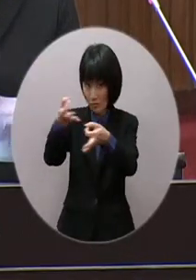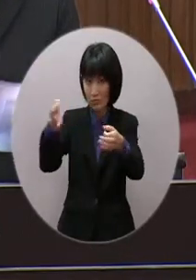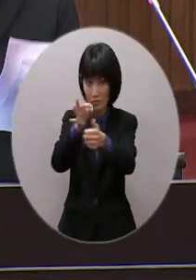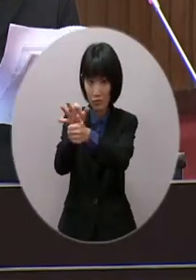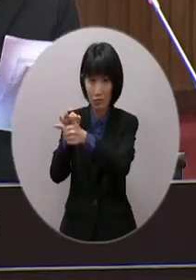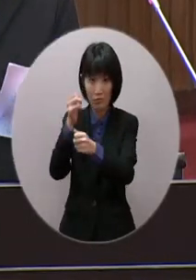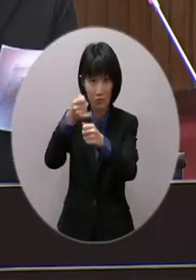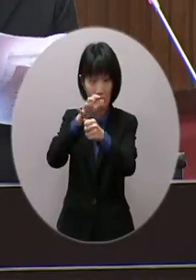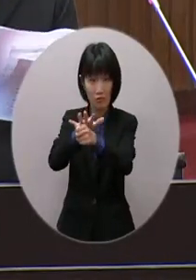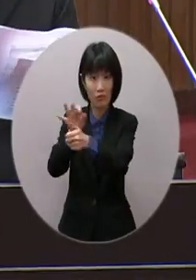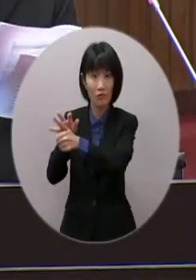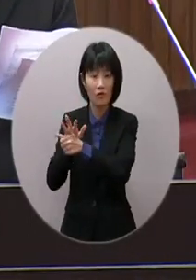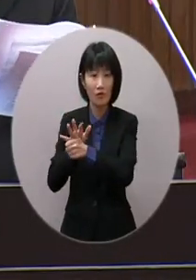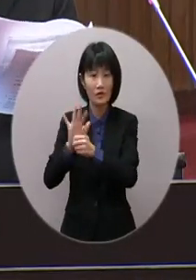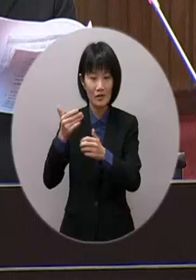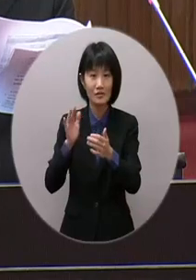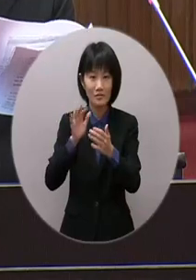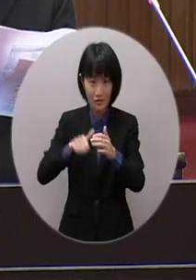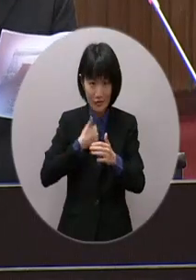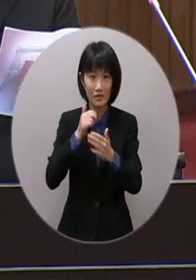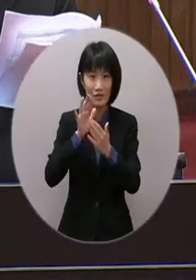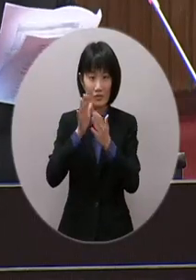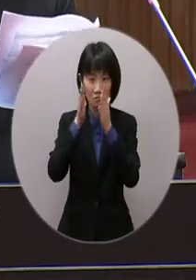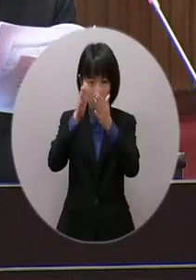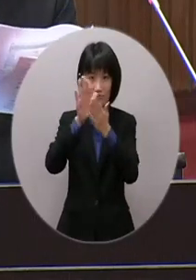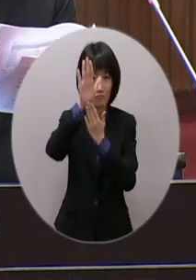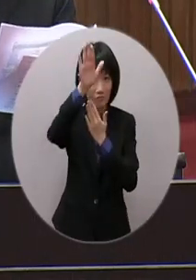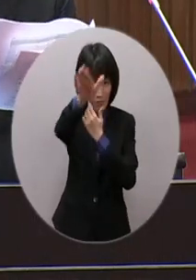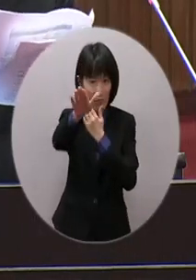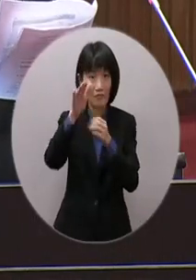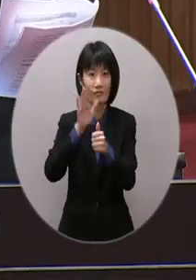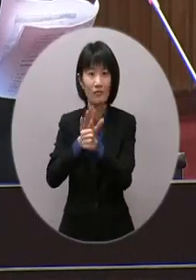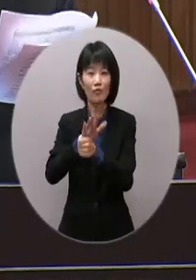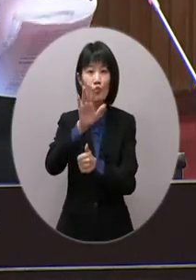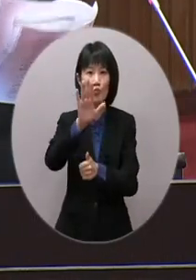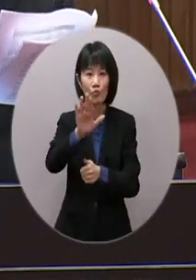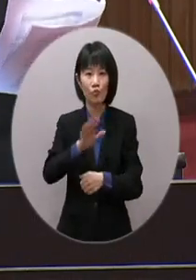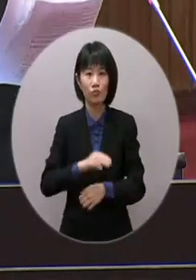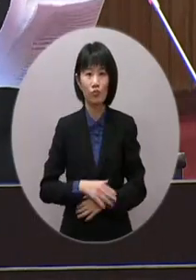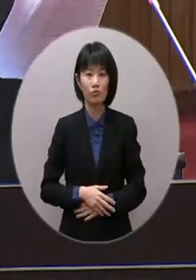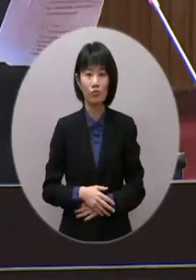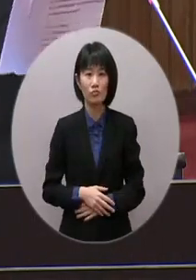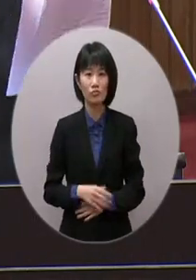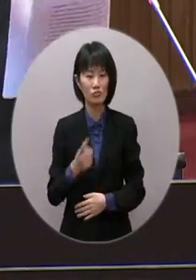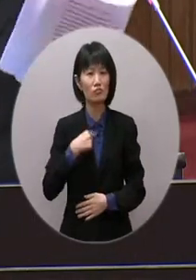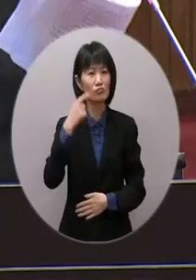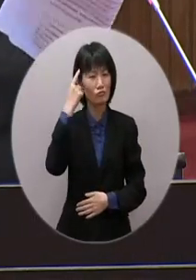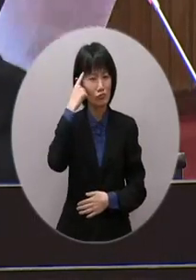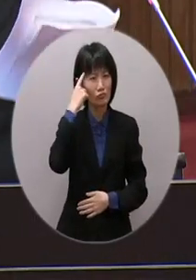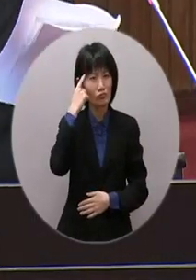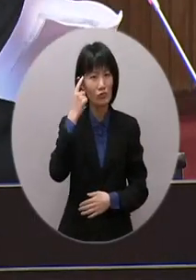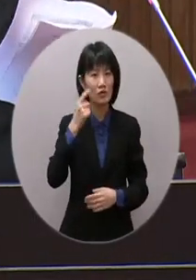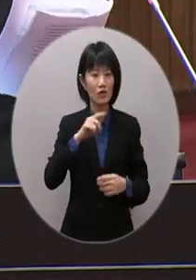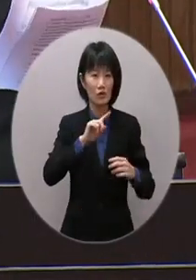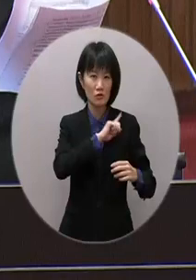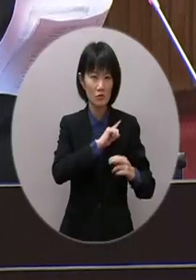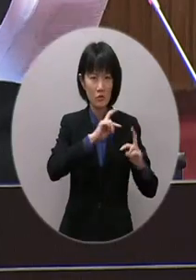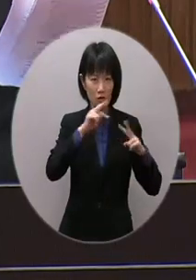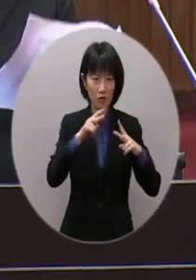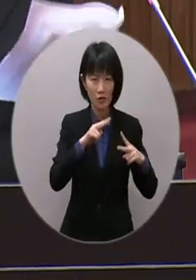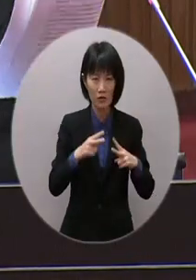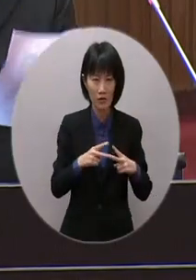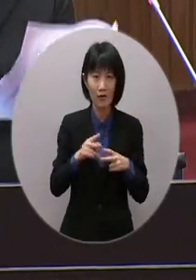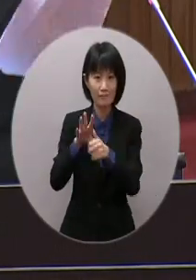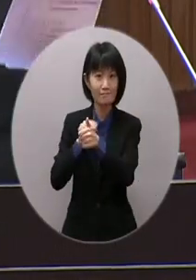对未来的一个投资。好，那我想说这个部分是我们要去修正的一个方向，就是